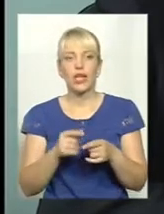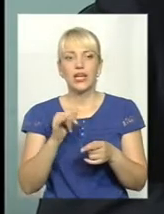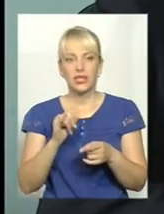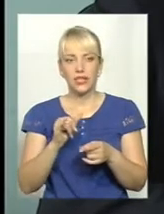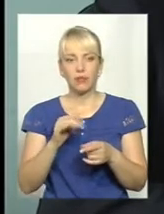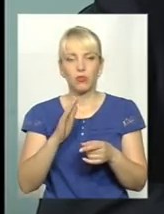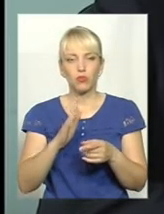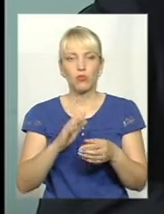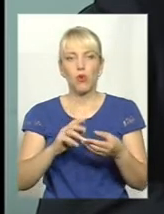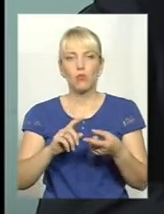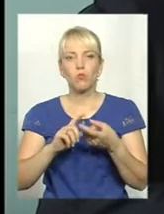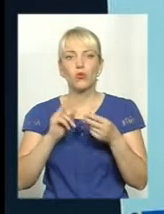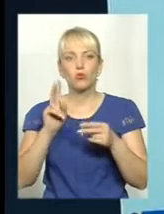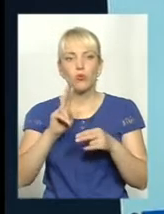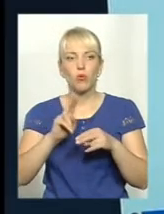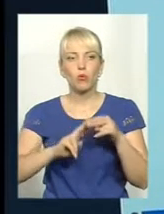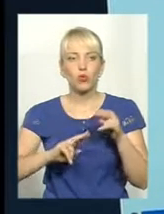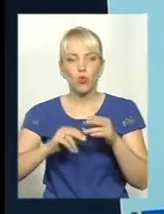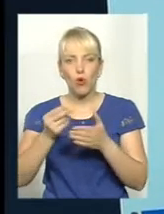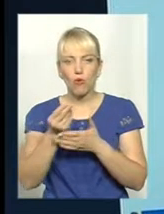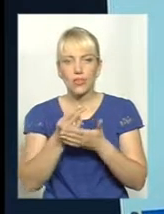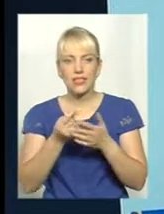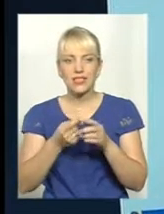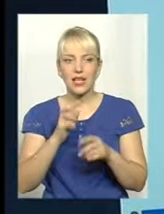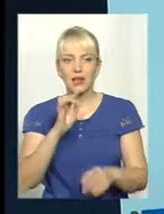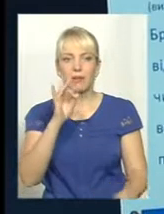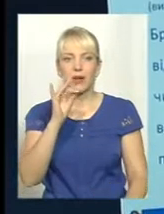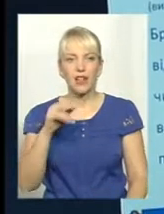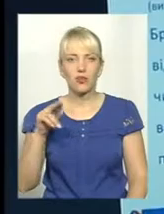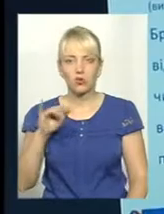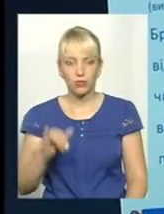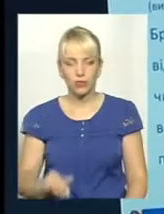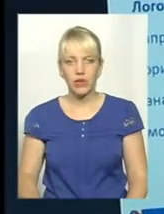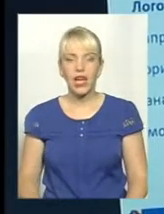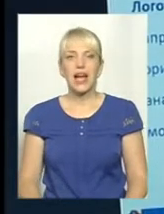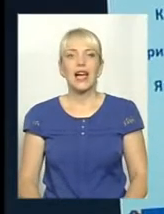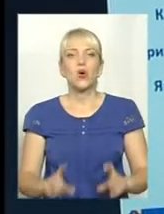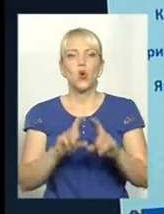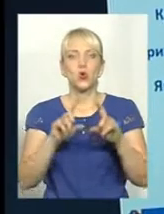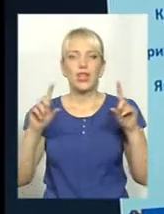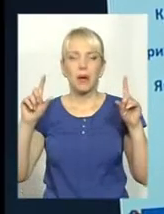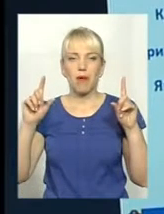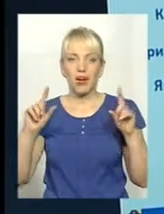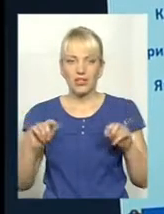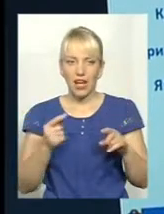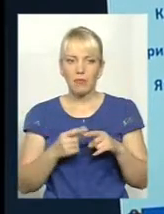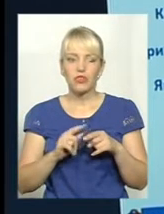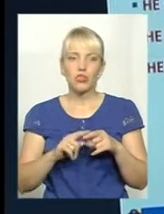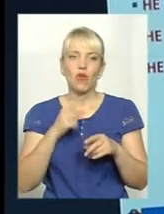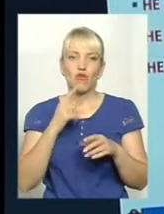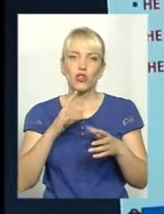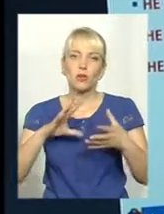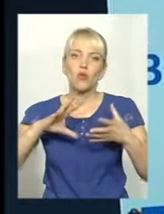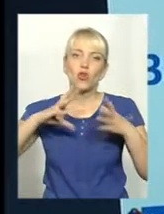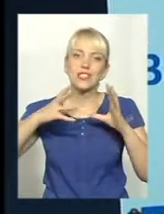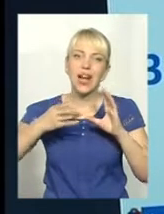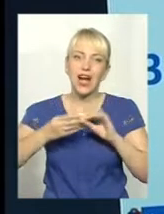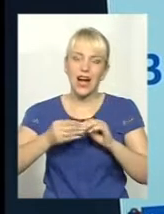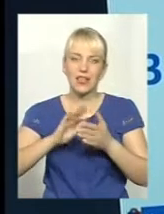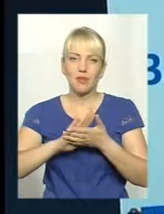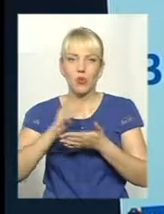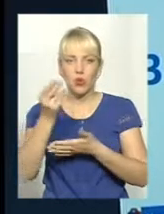напрямкам стратегії. Але і саме з цим процесом ми будемо прив'язувати брендування регіону і продовжувати